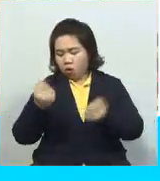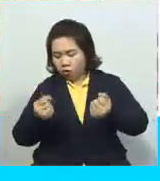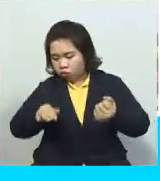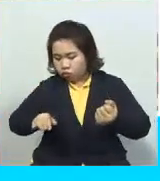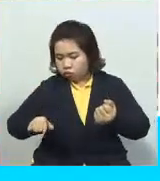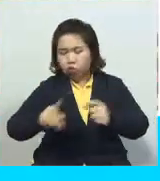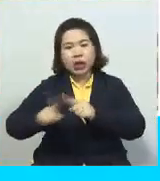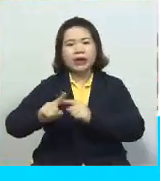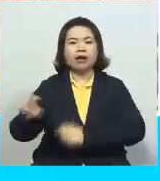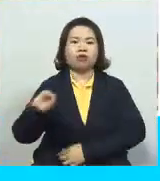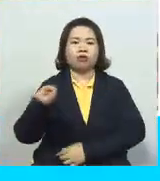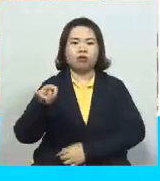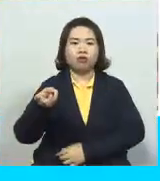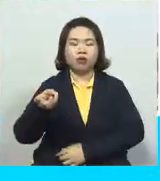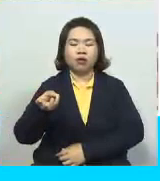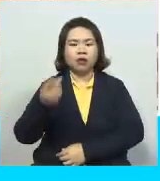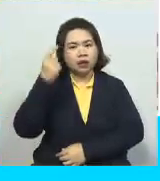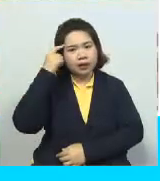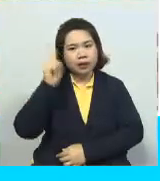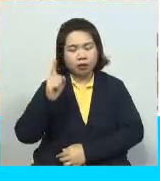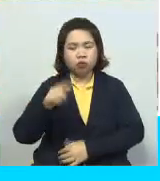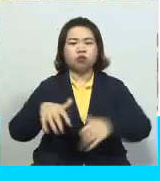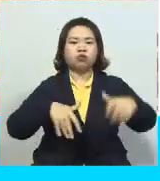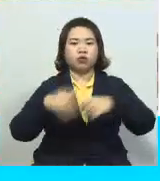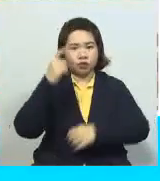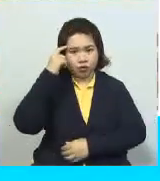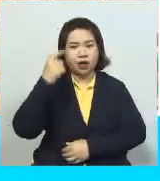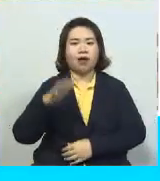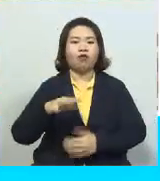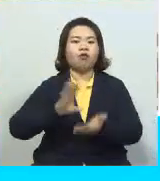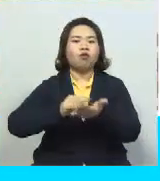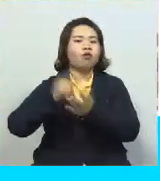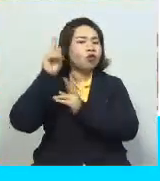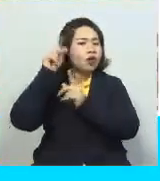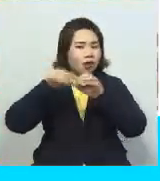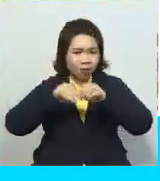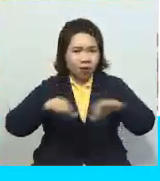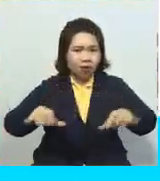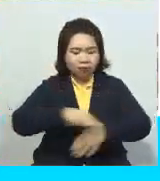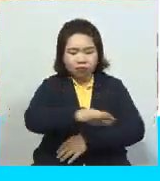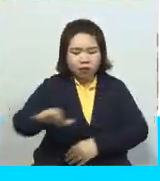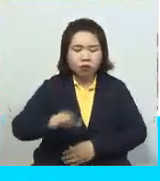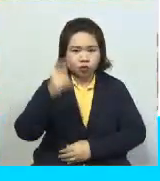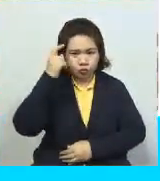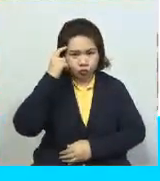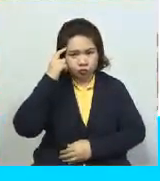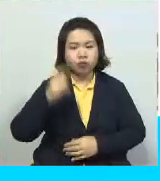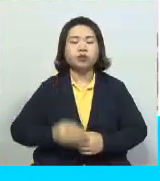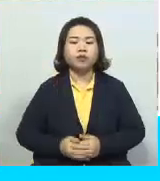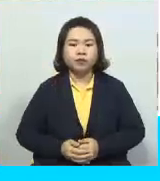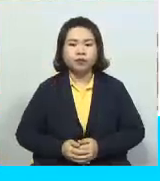ะเบาบางนั่นก็แสดงถึงว่าพี่น้องประชาชนเนี่ยน่าจะรับรู้ข้อมูลข่าวสารได้มากพอสมควรแล้วนะ